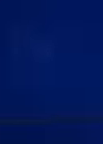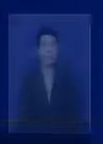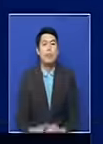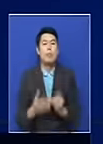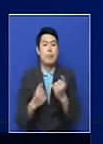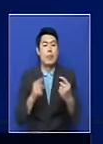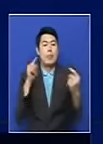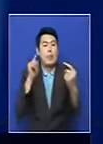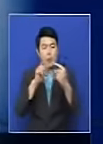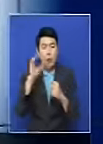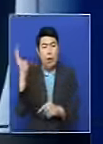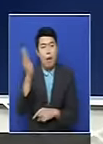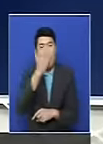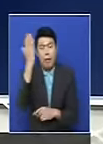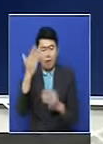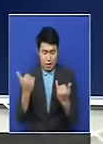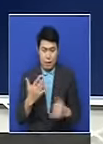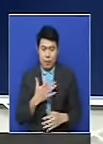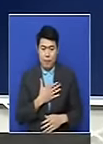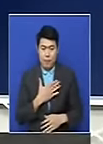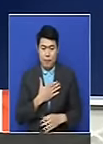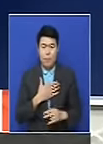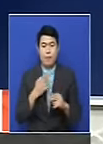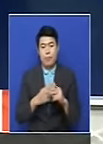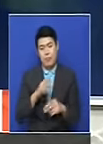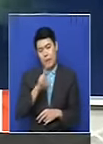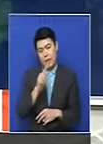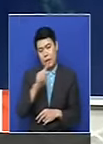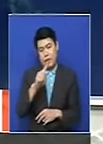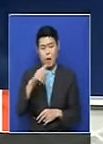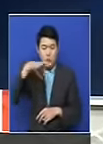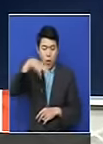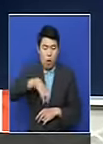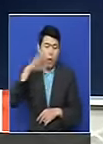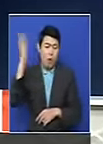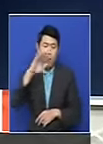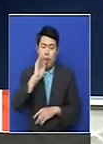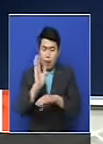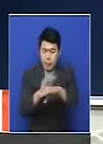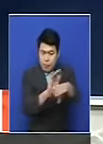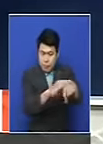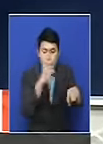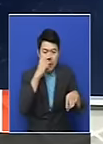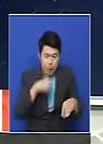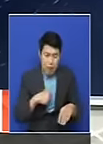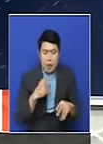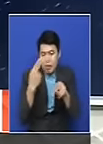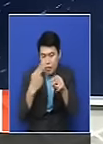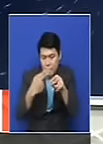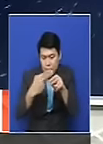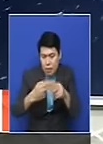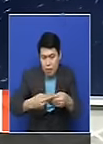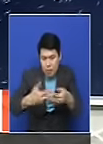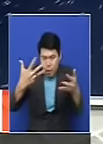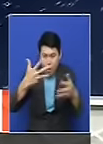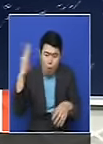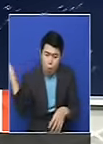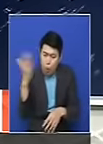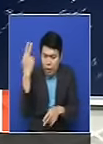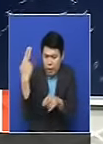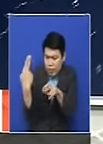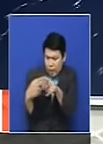ดี๋ยวเวลาของการตรวจสอบสภาพอากาศในนาวิเทอร์กับผมวิทิพัฒน์นะครับเริ่มกันที่กรมอุตุนิยมวิทยาเชิญชวนคนไทยร่วมการโหวตชื่อพายุลูกใหม่นะครับแ